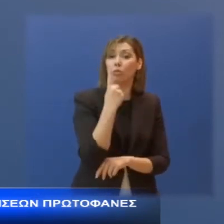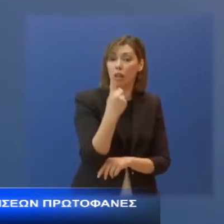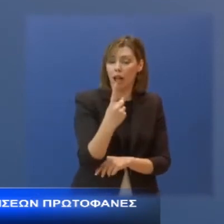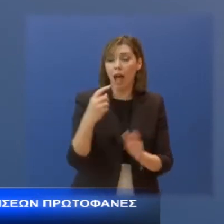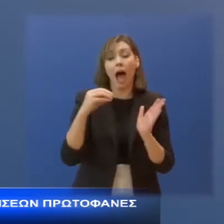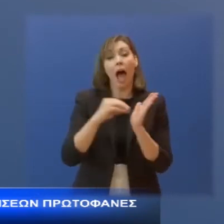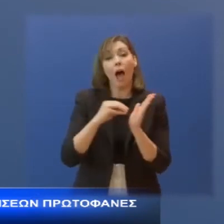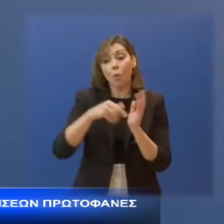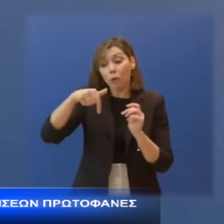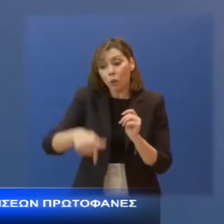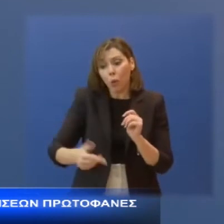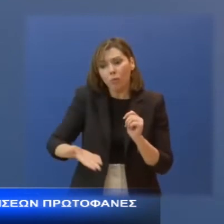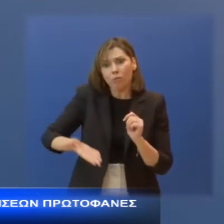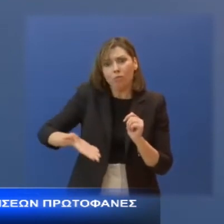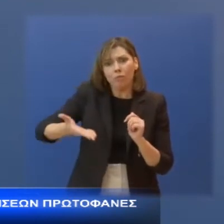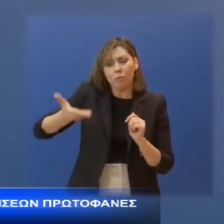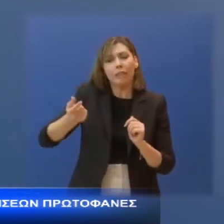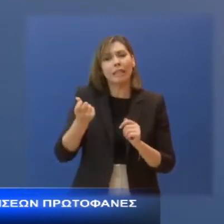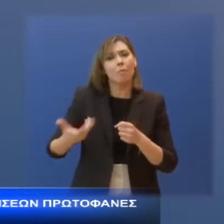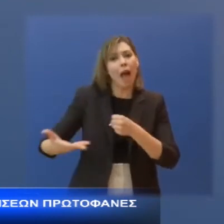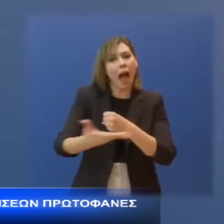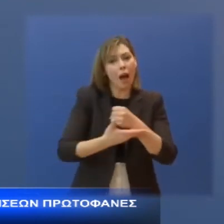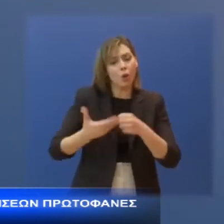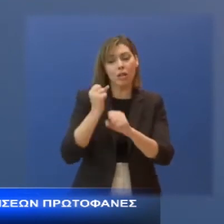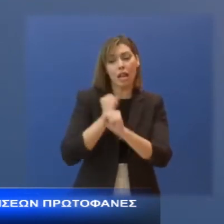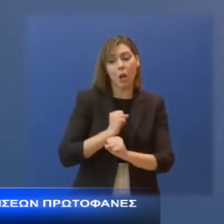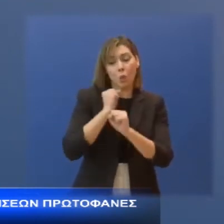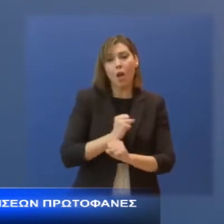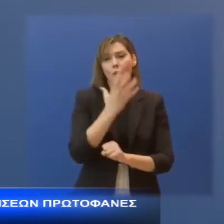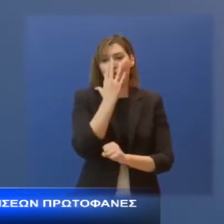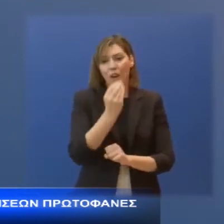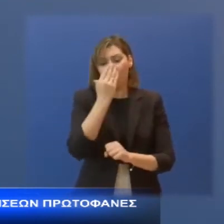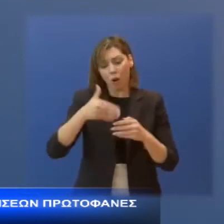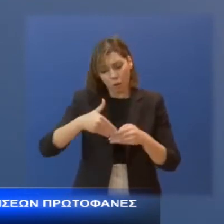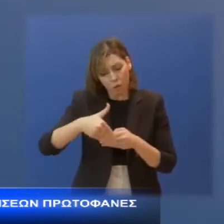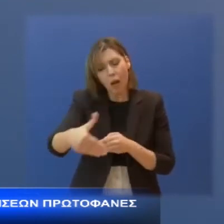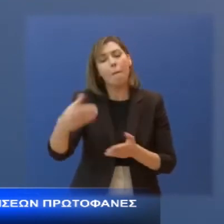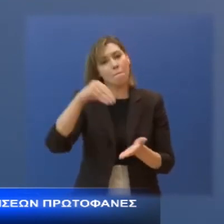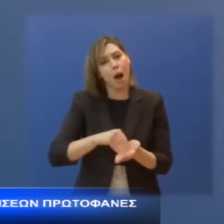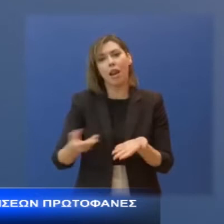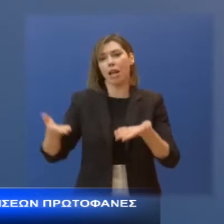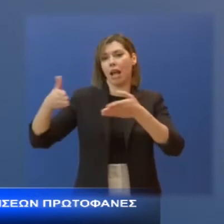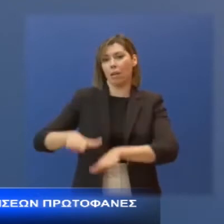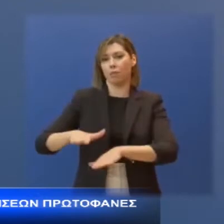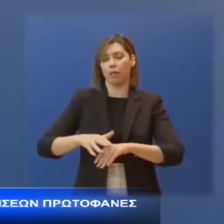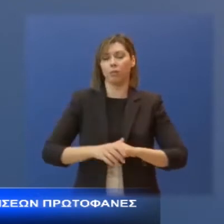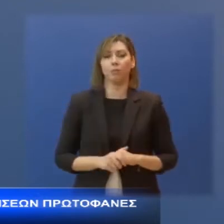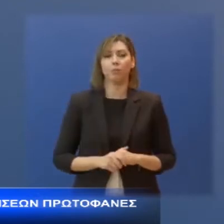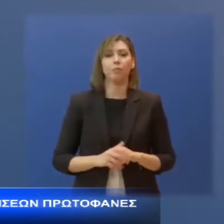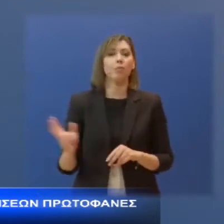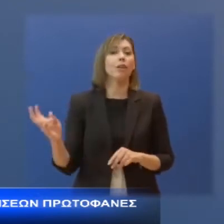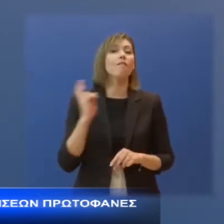μέρους της αύξησης του ηλεκτρικού ρεύματος για τους αγρότες για τους μήνες Ιανουάριο, Φεβρουάριο και για ό,τι ακολουθήσει. Έχει αποφασίσει τη μόνιμη μείωση